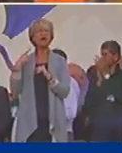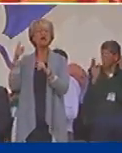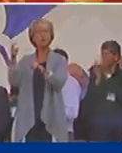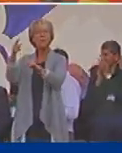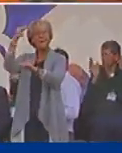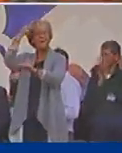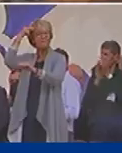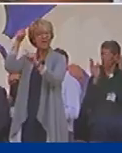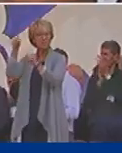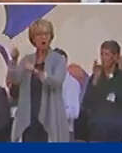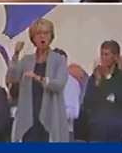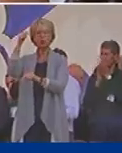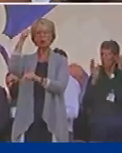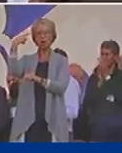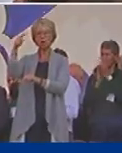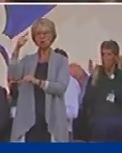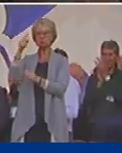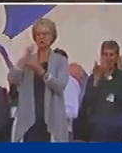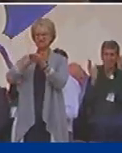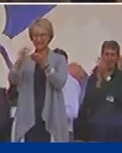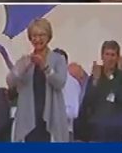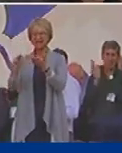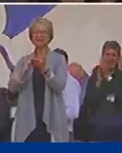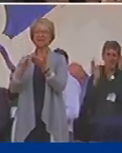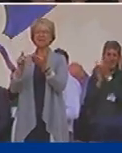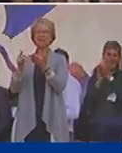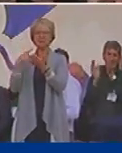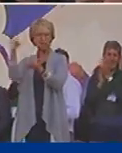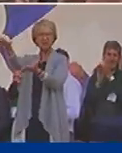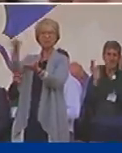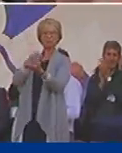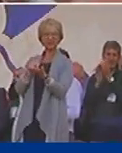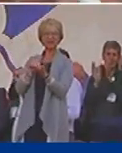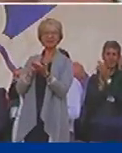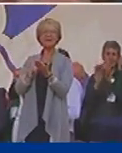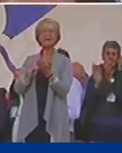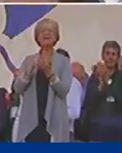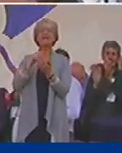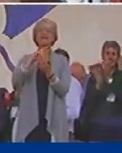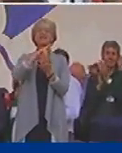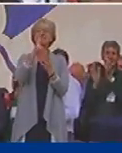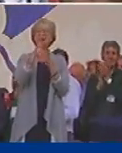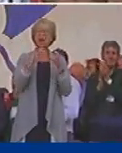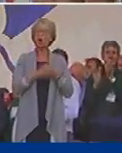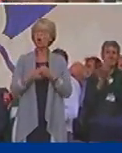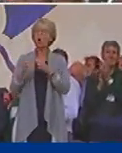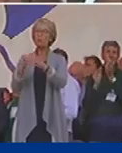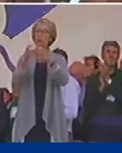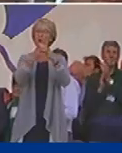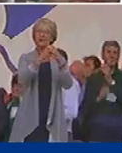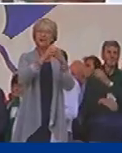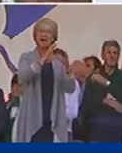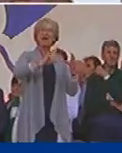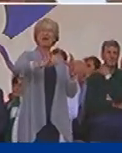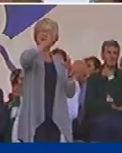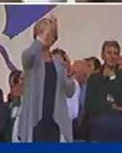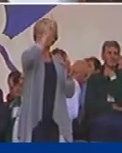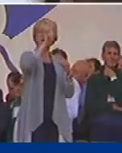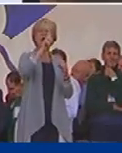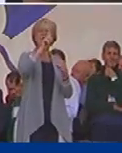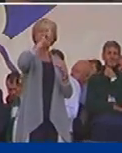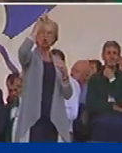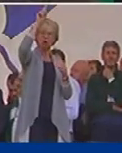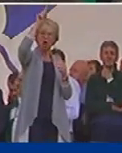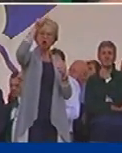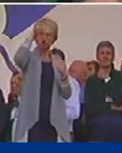sua memoria, le sue idee, i suoi scritti con le tre comunità regionali del nord, del centro